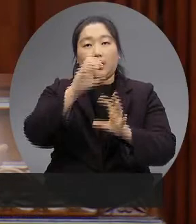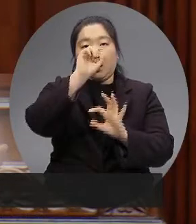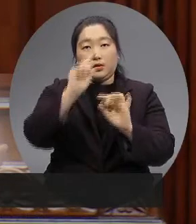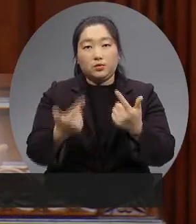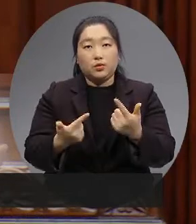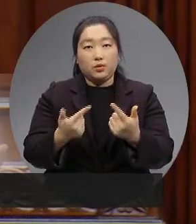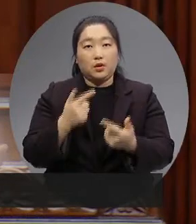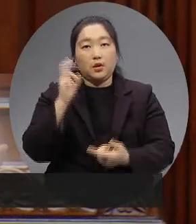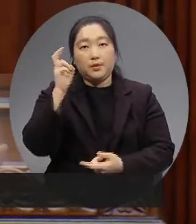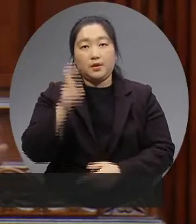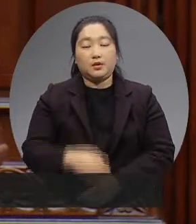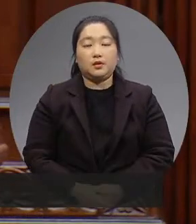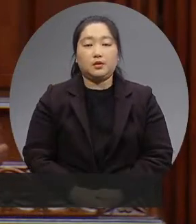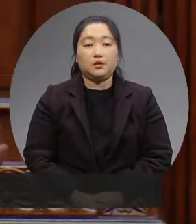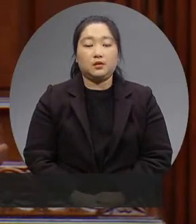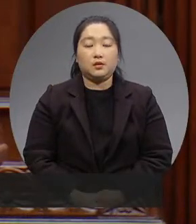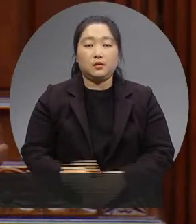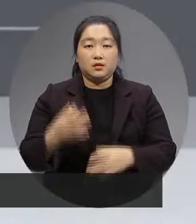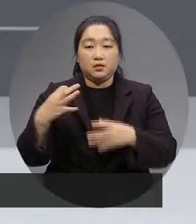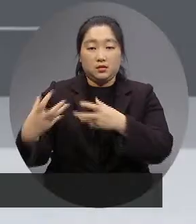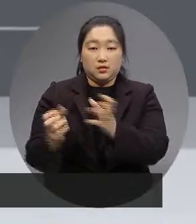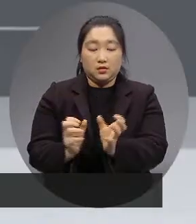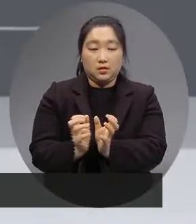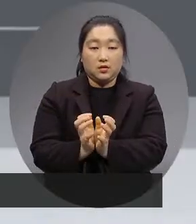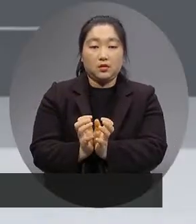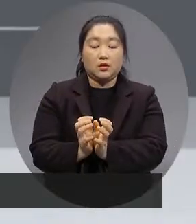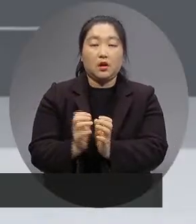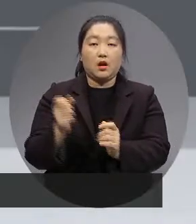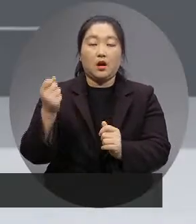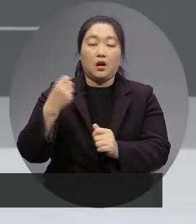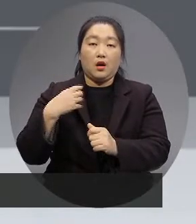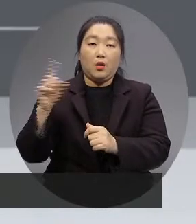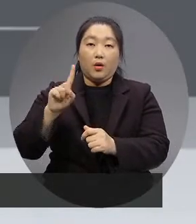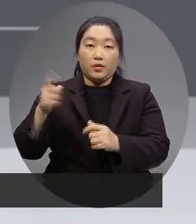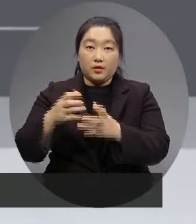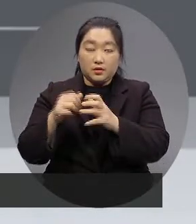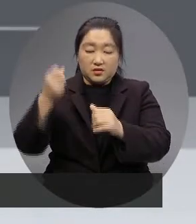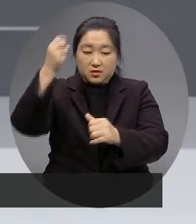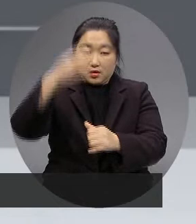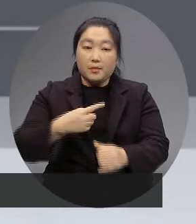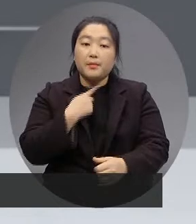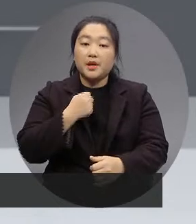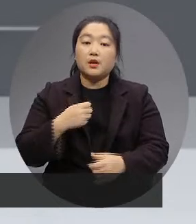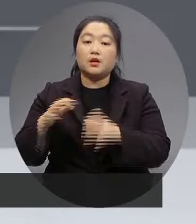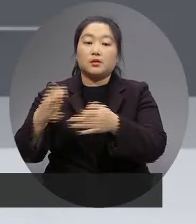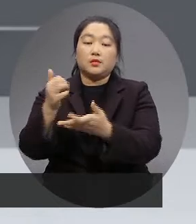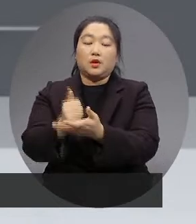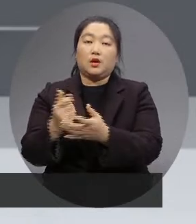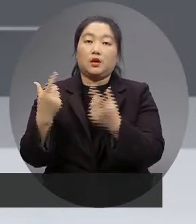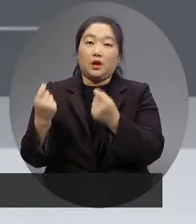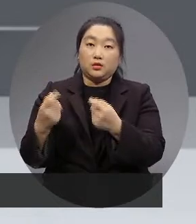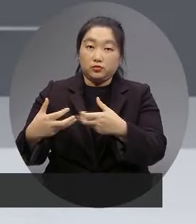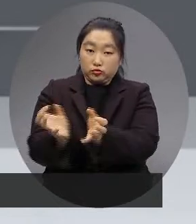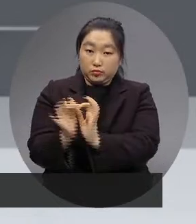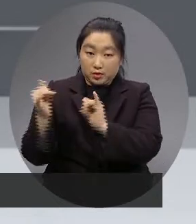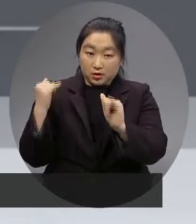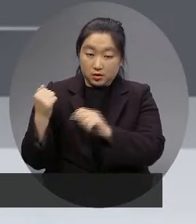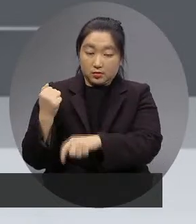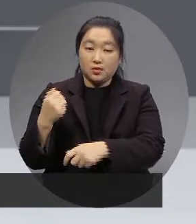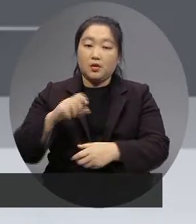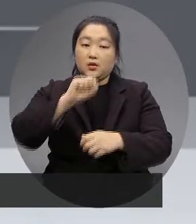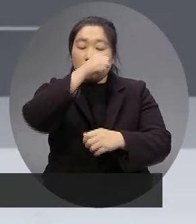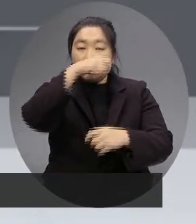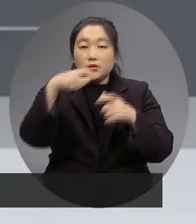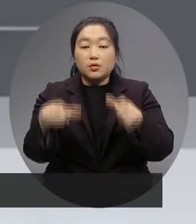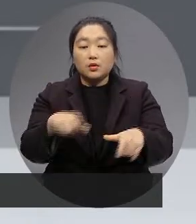거론되고 있습니다. 여당의 한 다선 지방의원은 이번 사태와 관련해 김 지사가 같은 여당이라도 지역구 예산을